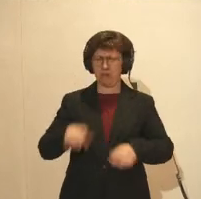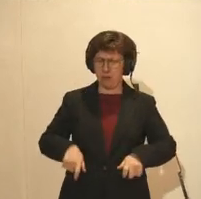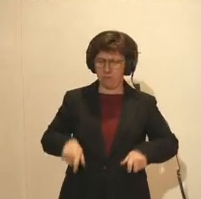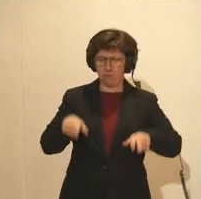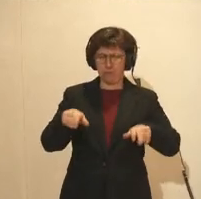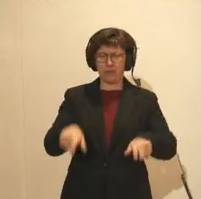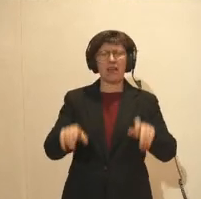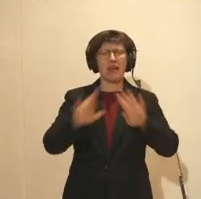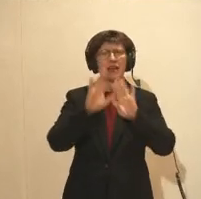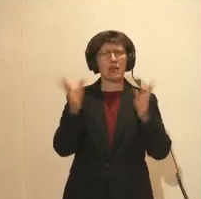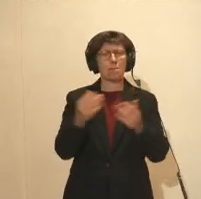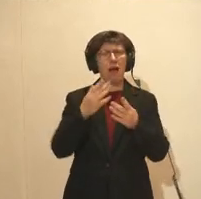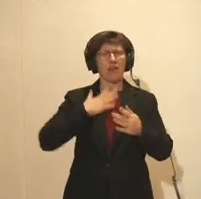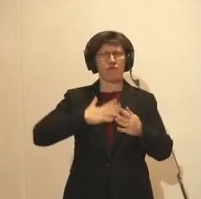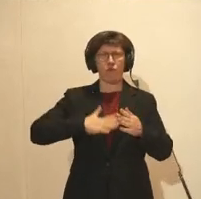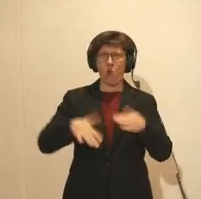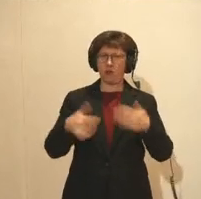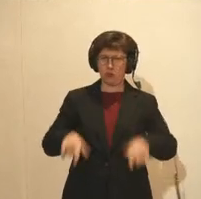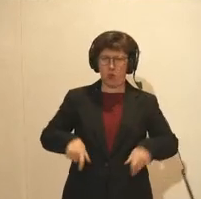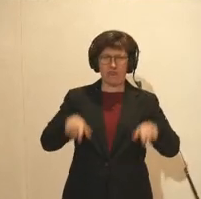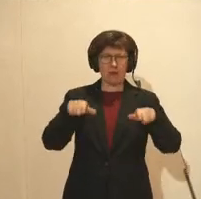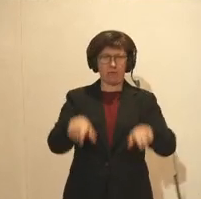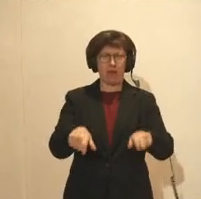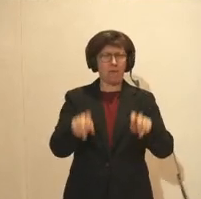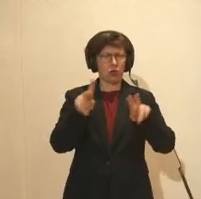bei das